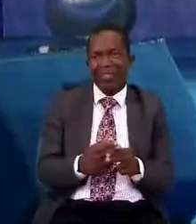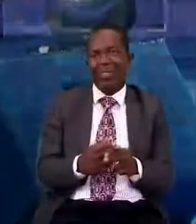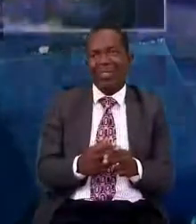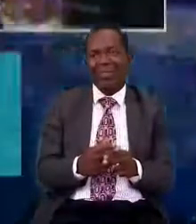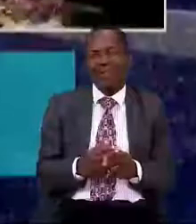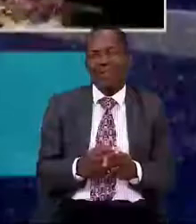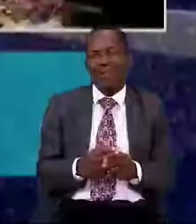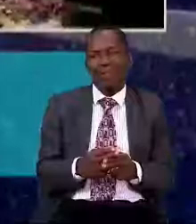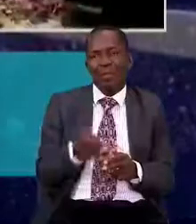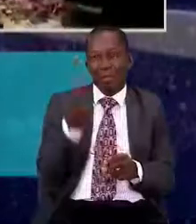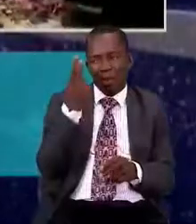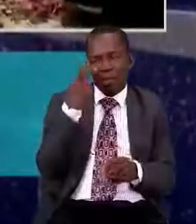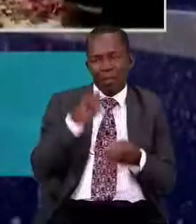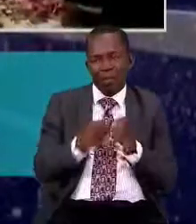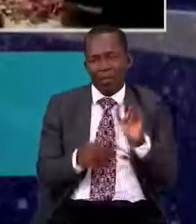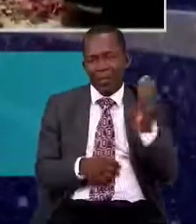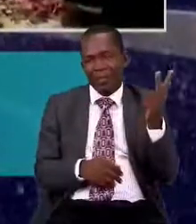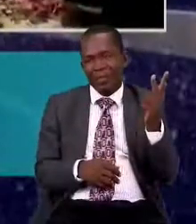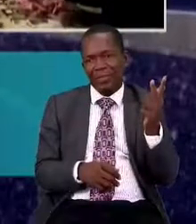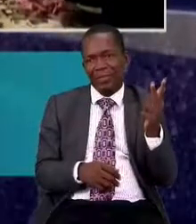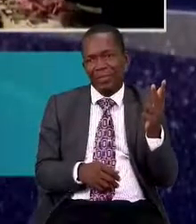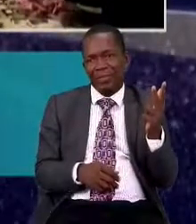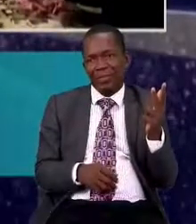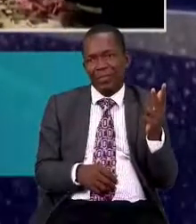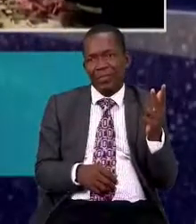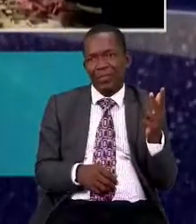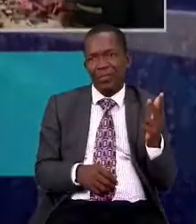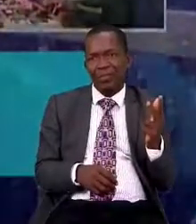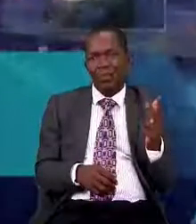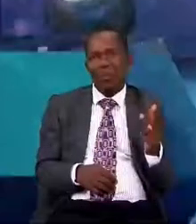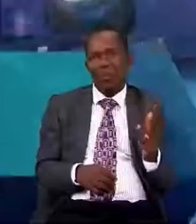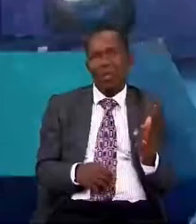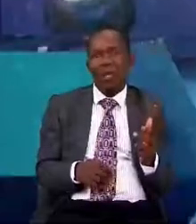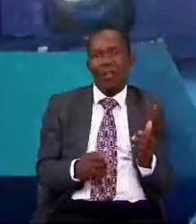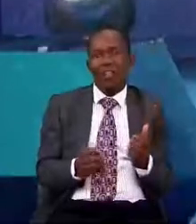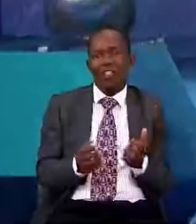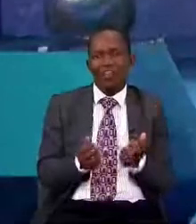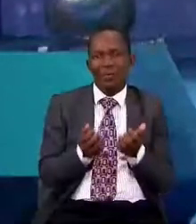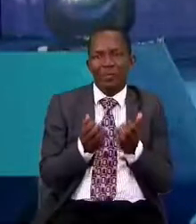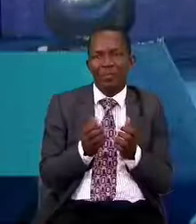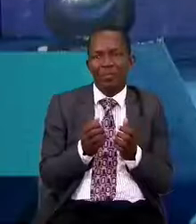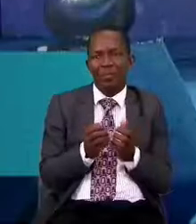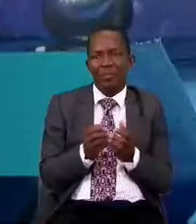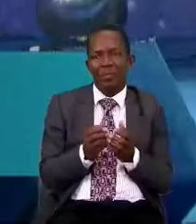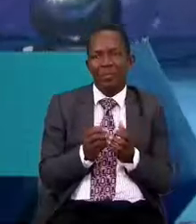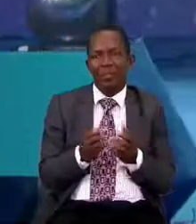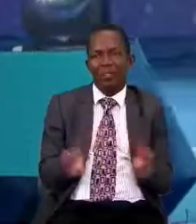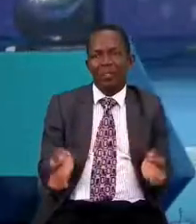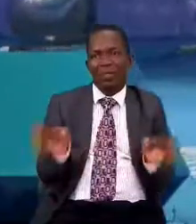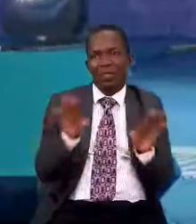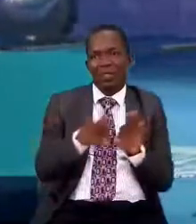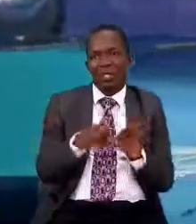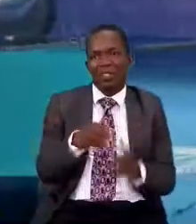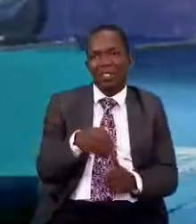Le nom précieux qui délivre des pires. Qui délivre